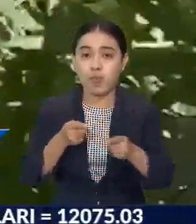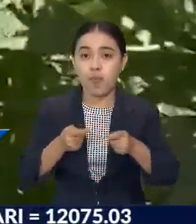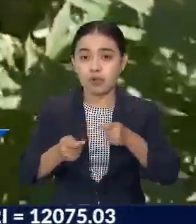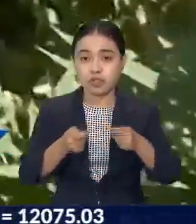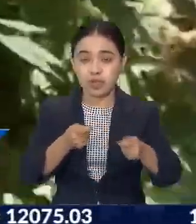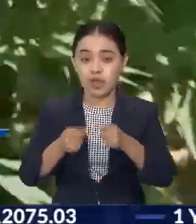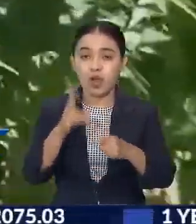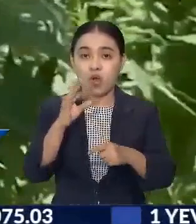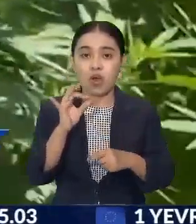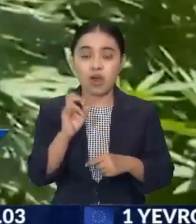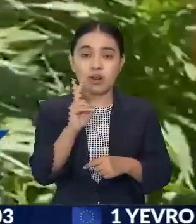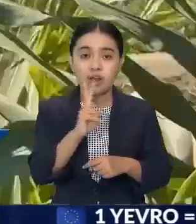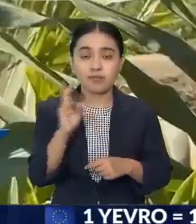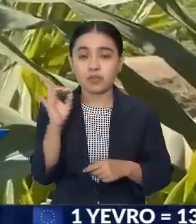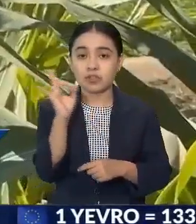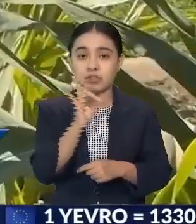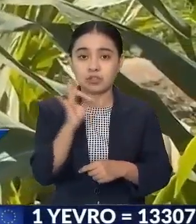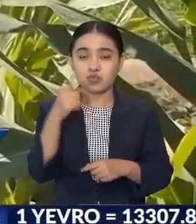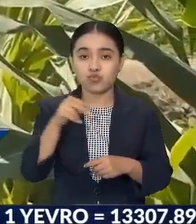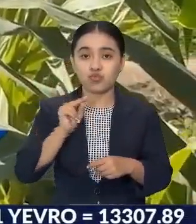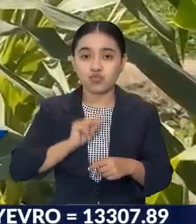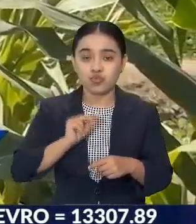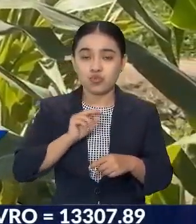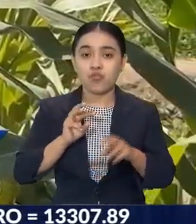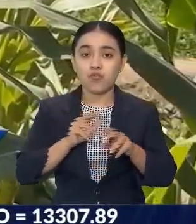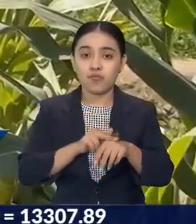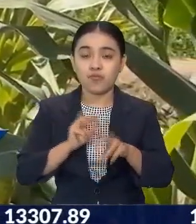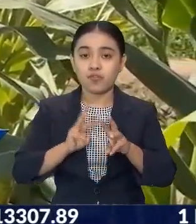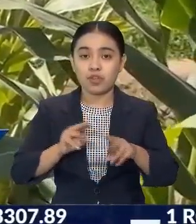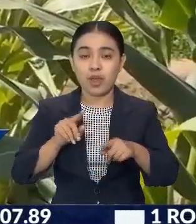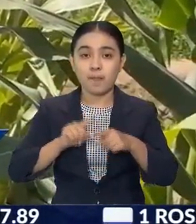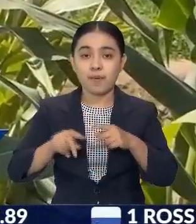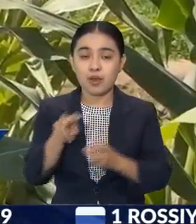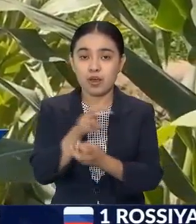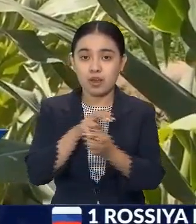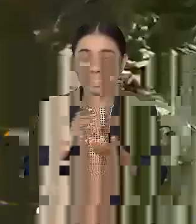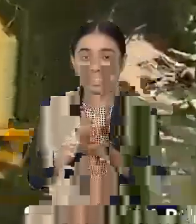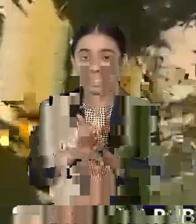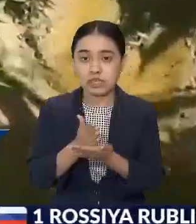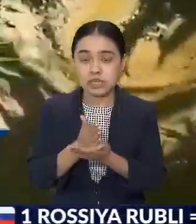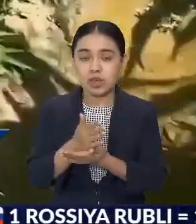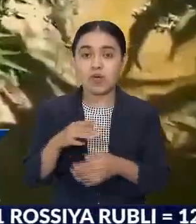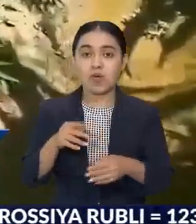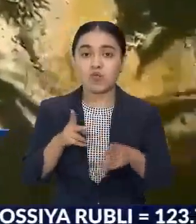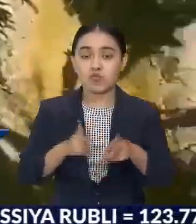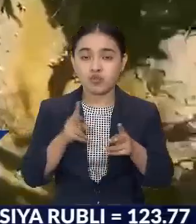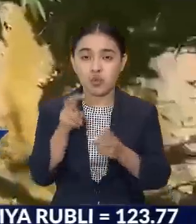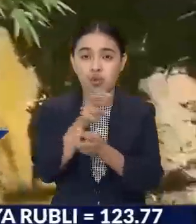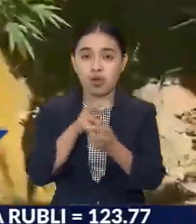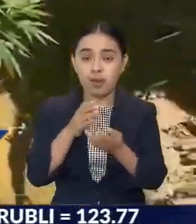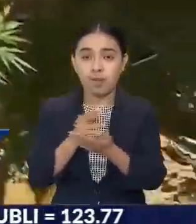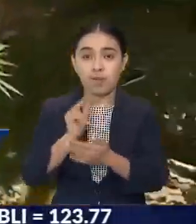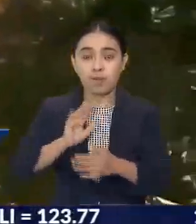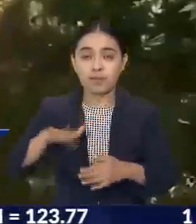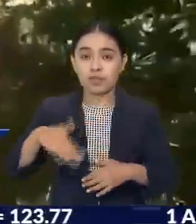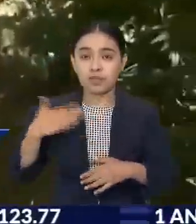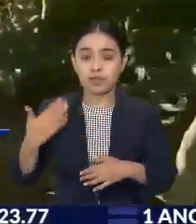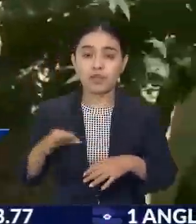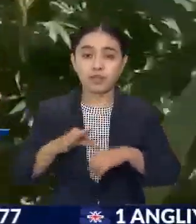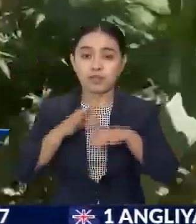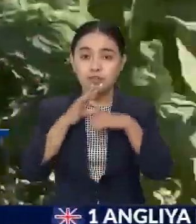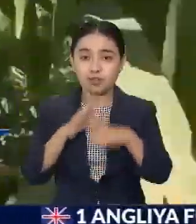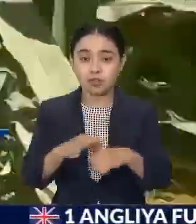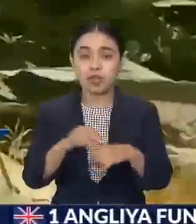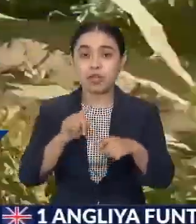boshqarmasi, Qoraqalpog'iston Respublikasi Ichki ishlar vazirligi operativ qidiruv xizmati, jinoyat qidiruv boshqarmasi xodimlari tomonidan